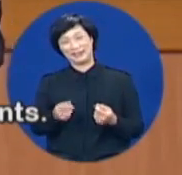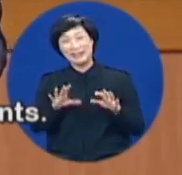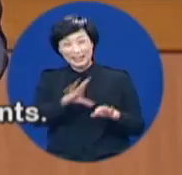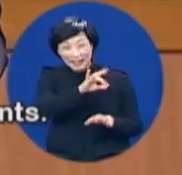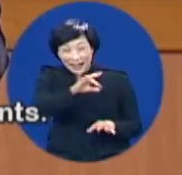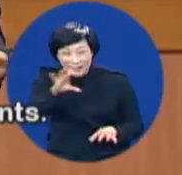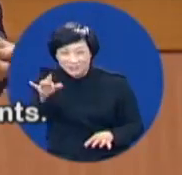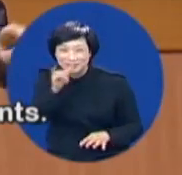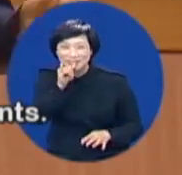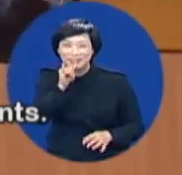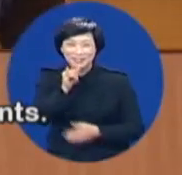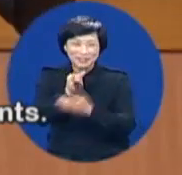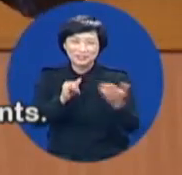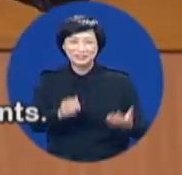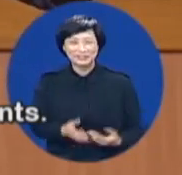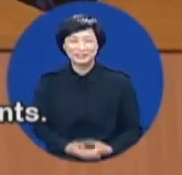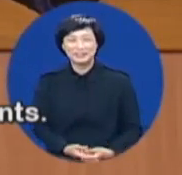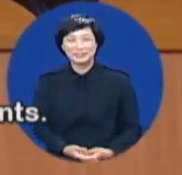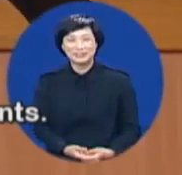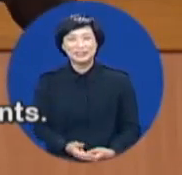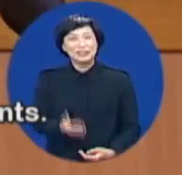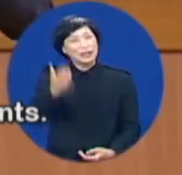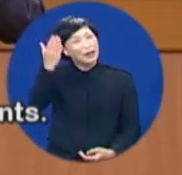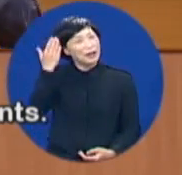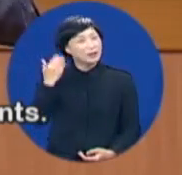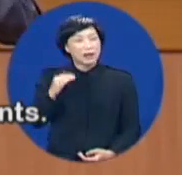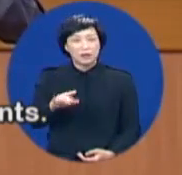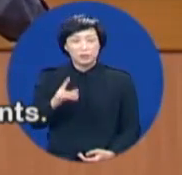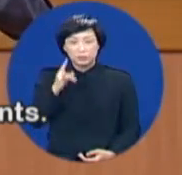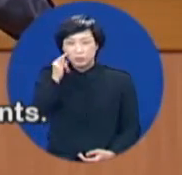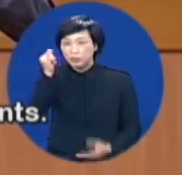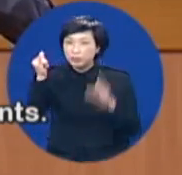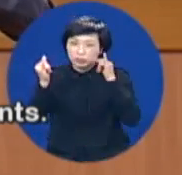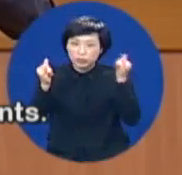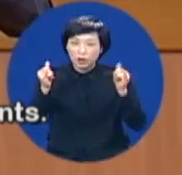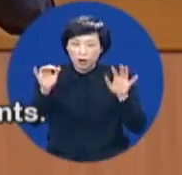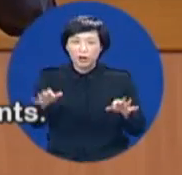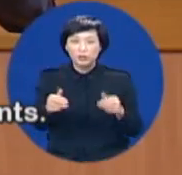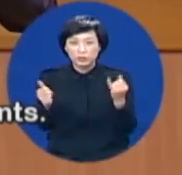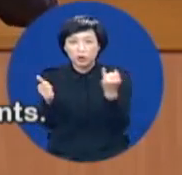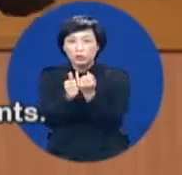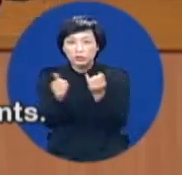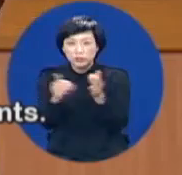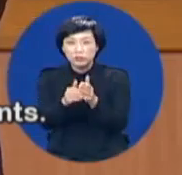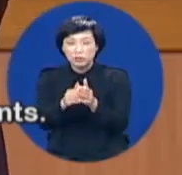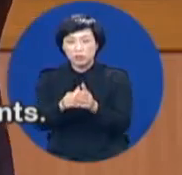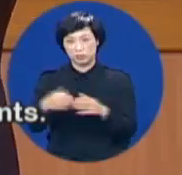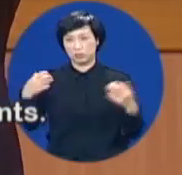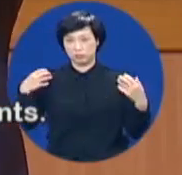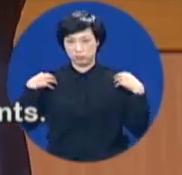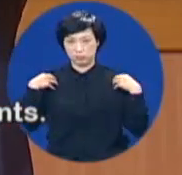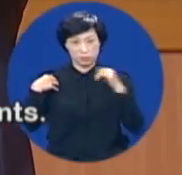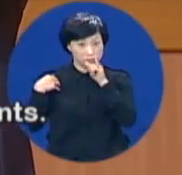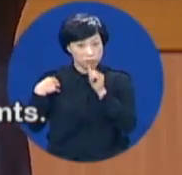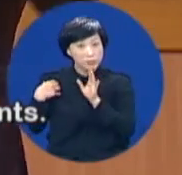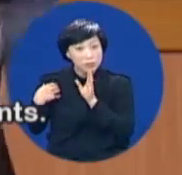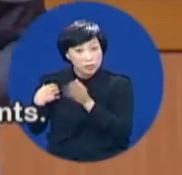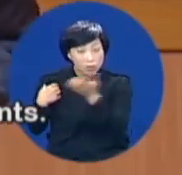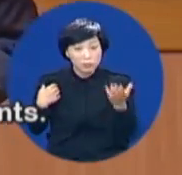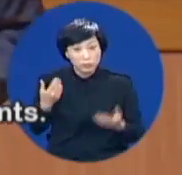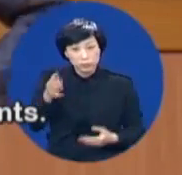가끔 있어요. 그저희는 거의 다 부모님을 결혼하면서부터 책임을 지잖아요. 부모에